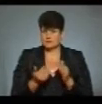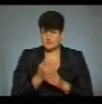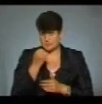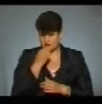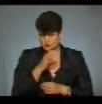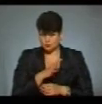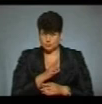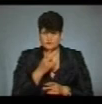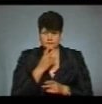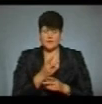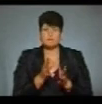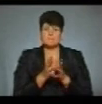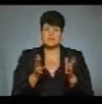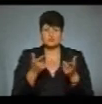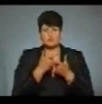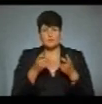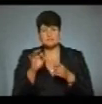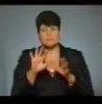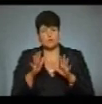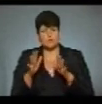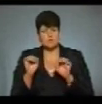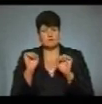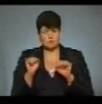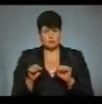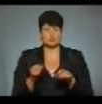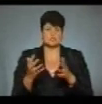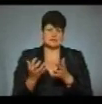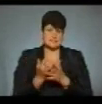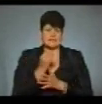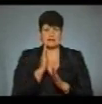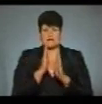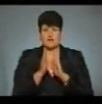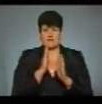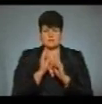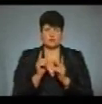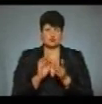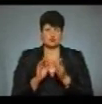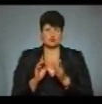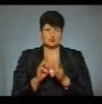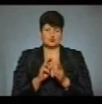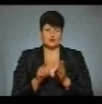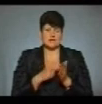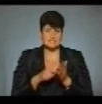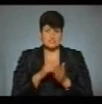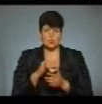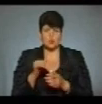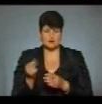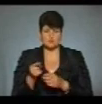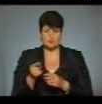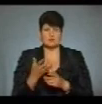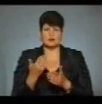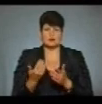із нами. Нагадаю, більше інформації про події в області ви завжди можете знайти на нашій Facebook-сторінці UA Тернопіль. І також наші